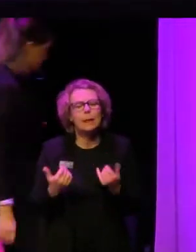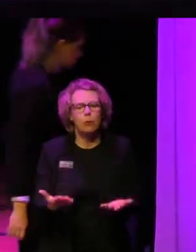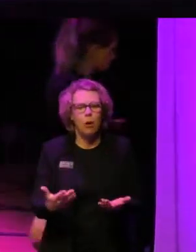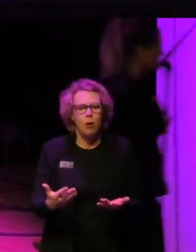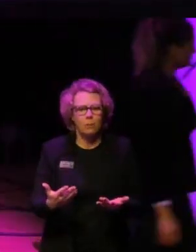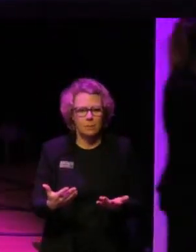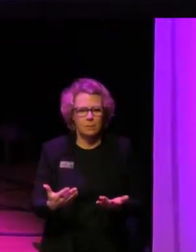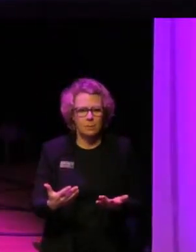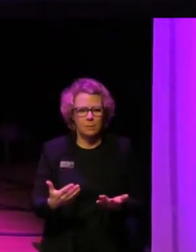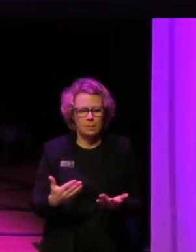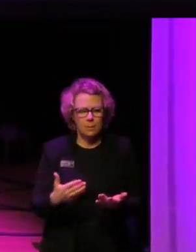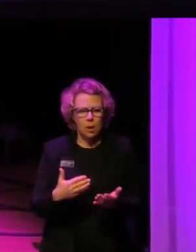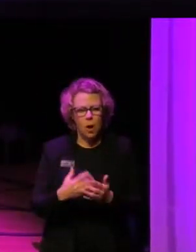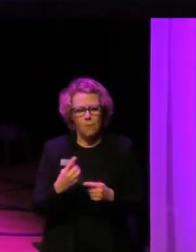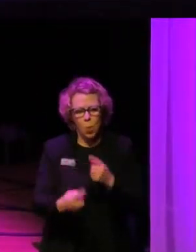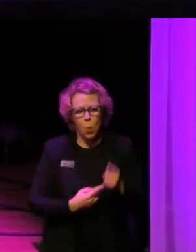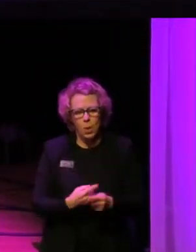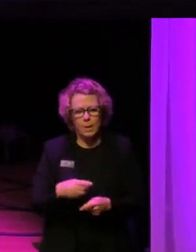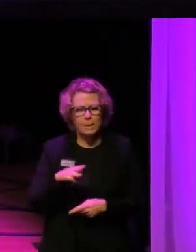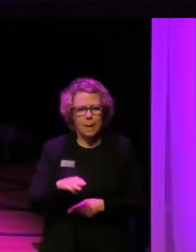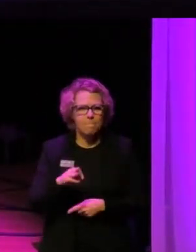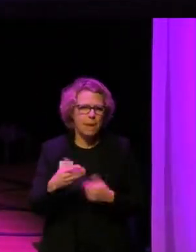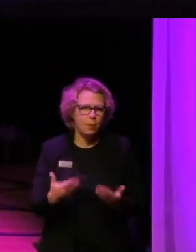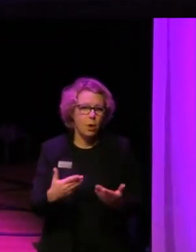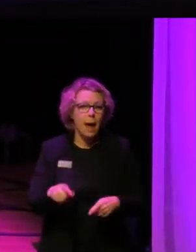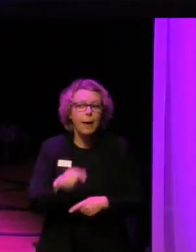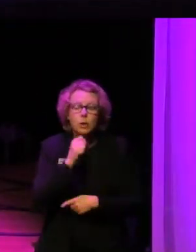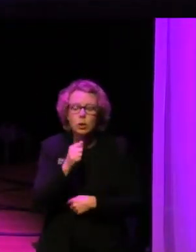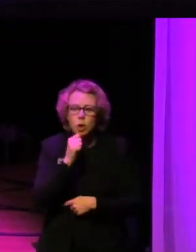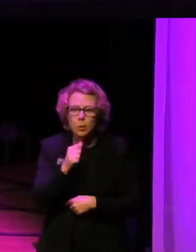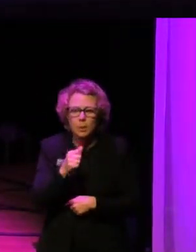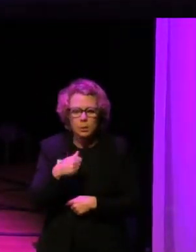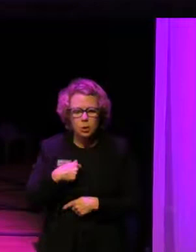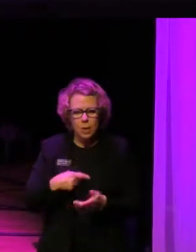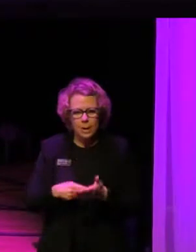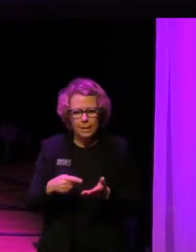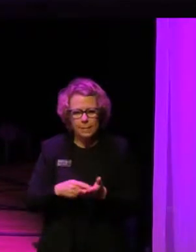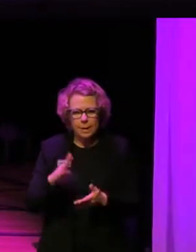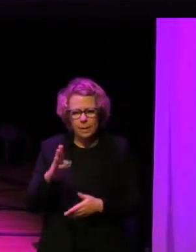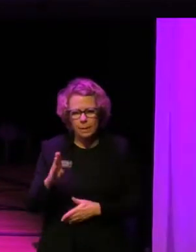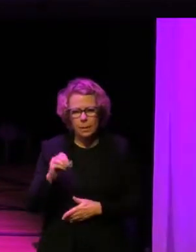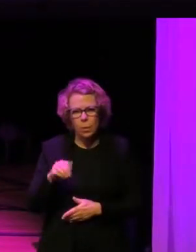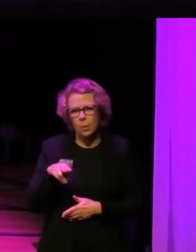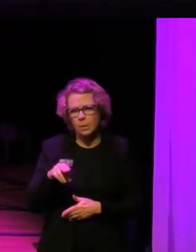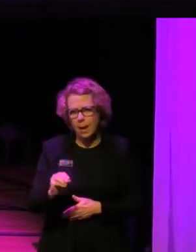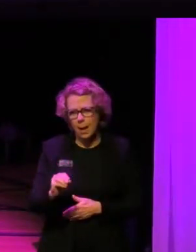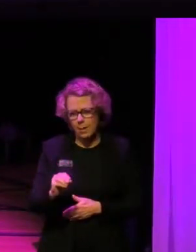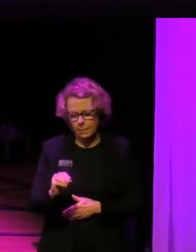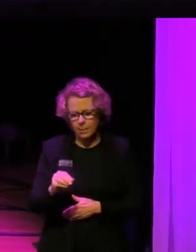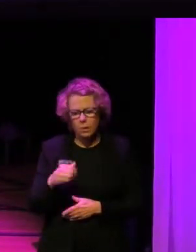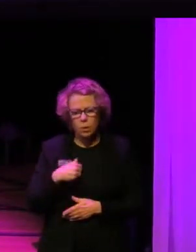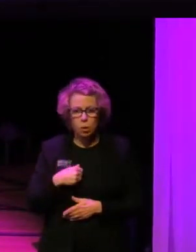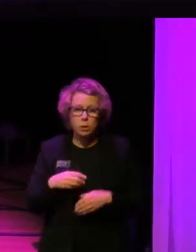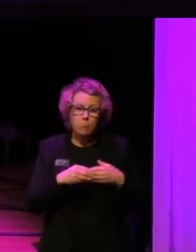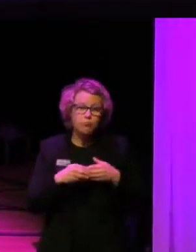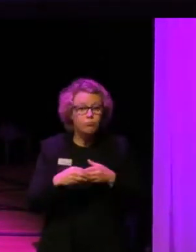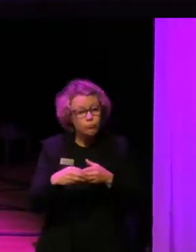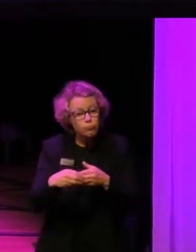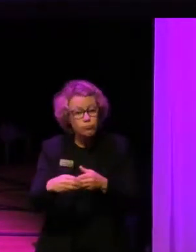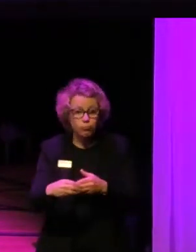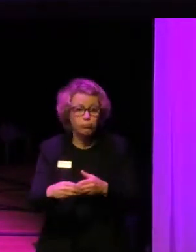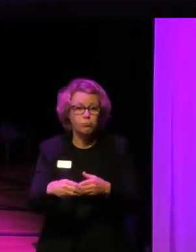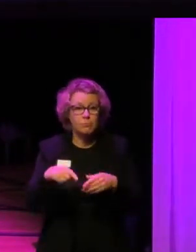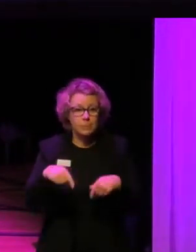av årets mänskliga rättighetsdagar här i Jönköping. Mitt namn är Donna Hariri och jag kommer att leda er genom programmet här inne